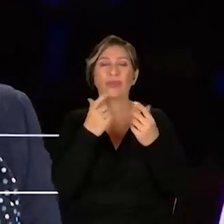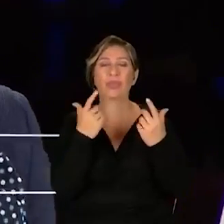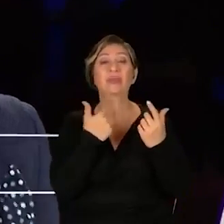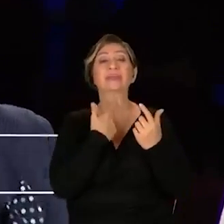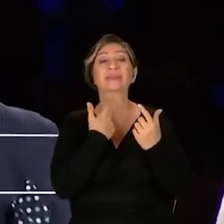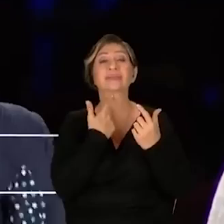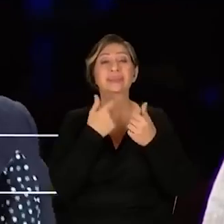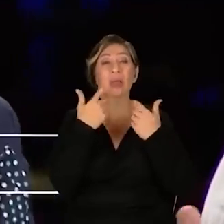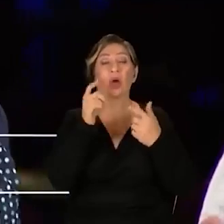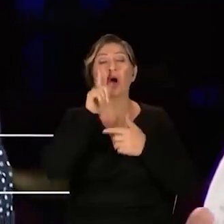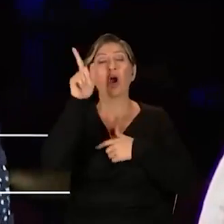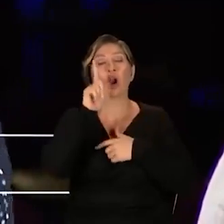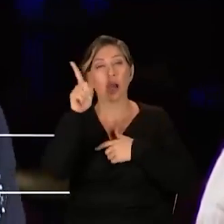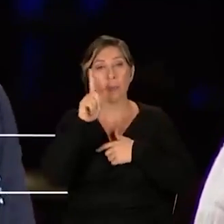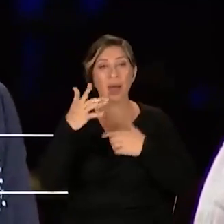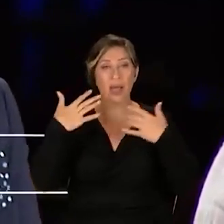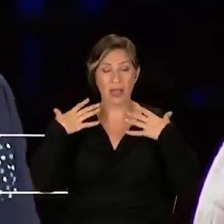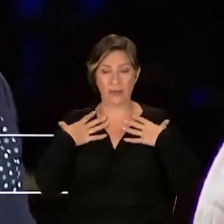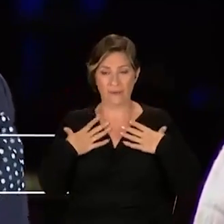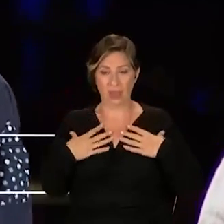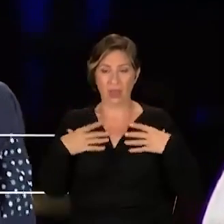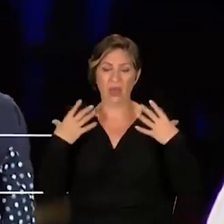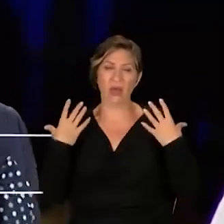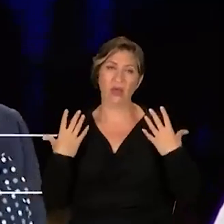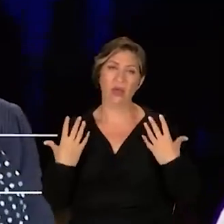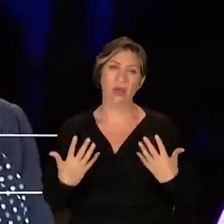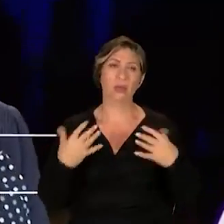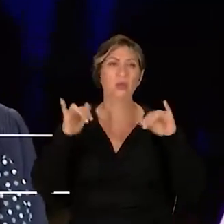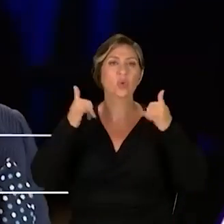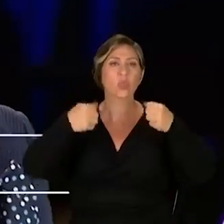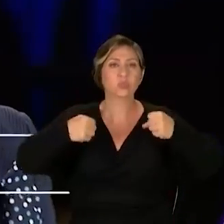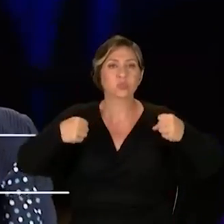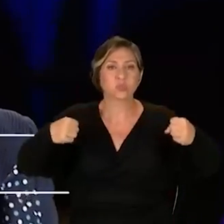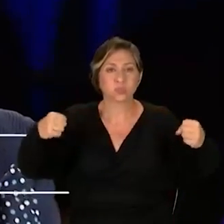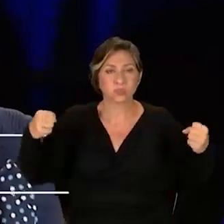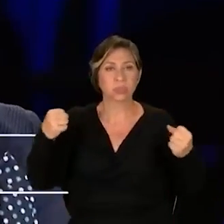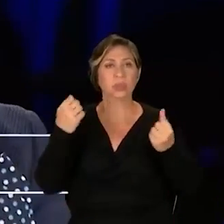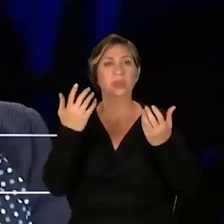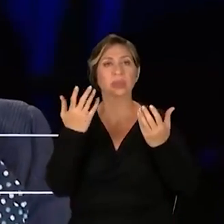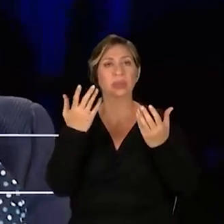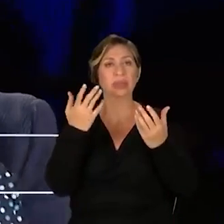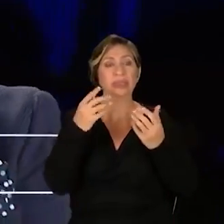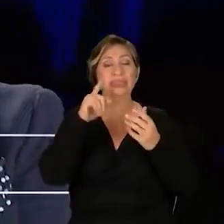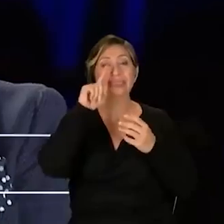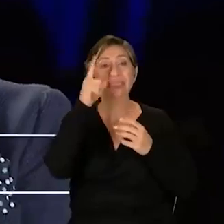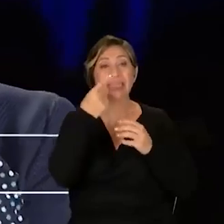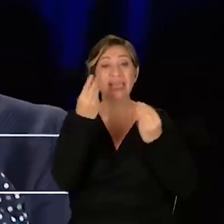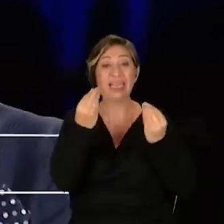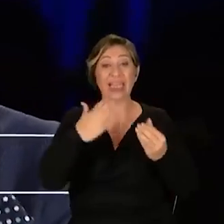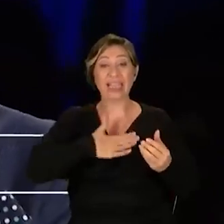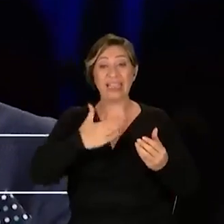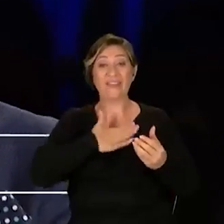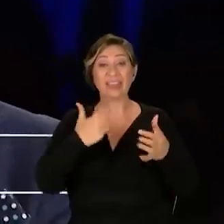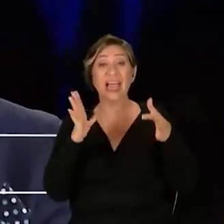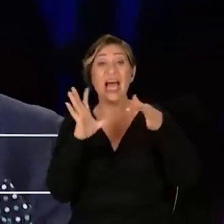Ona bağlı horlama ya da işte beden kitlesinin çok artmasına bağlı bir takım fonksiyonel bozukluklar. Hani sadece iyi nefes